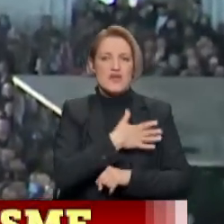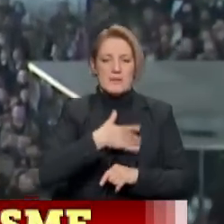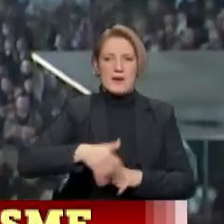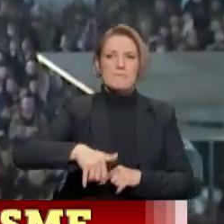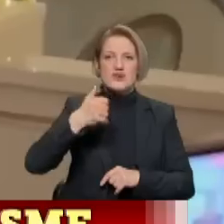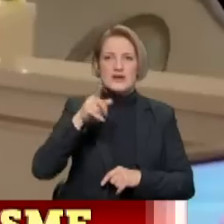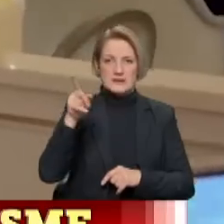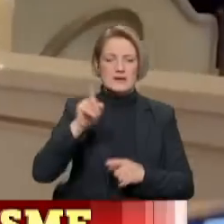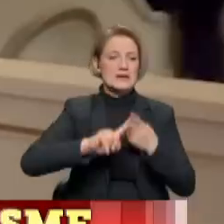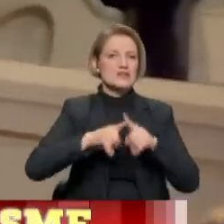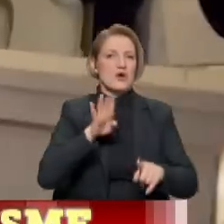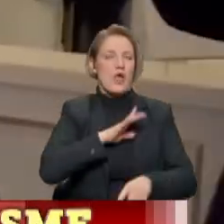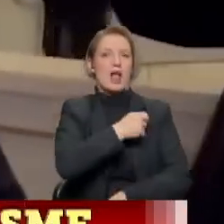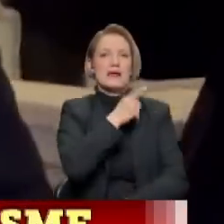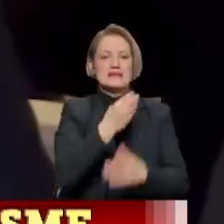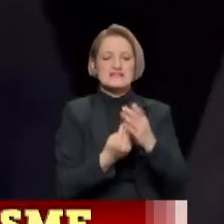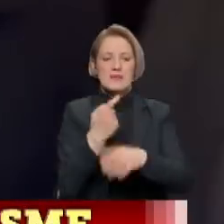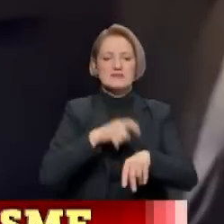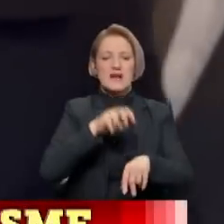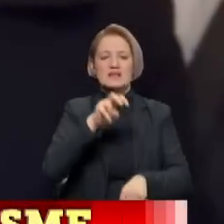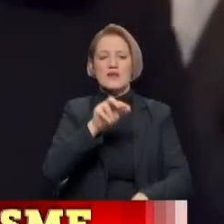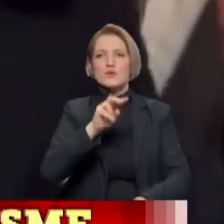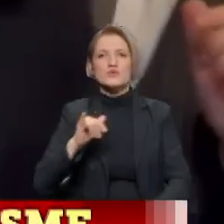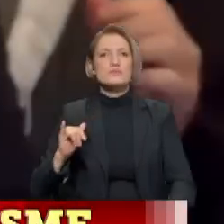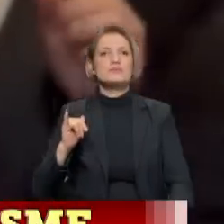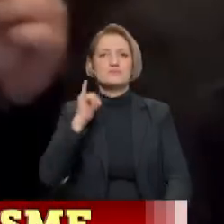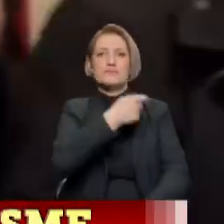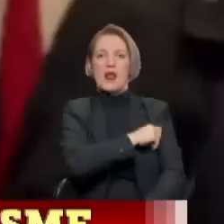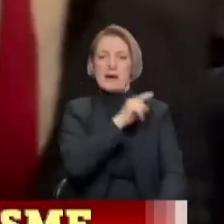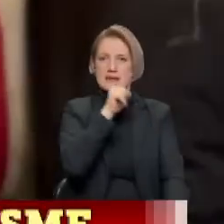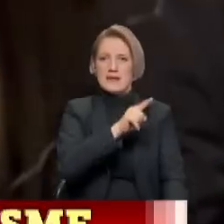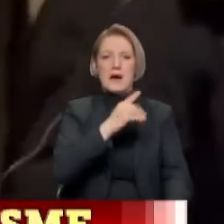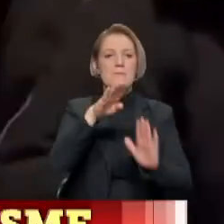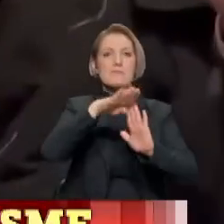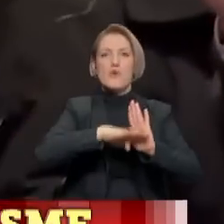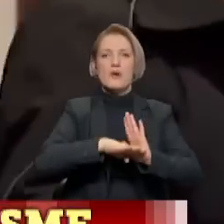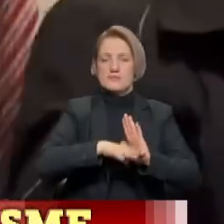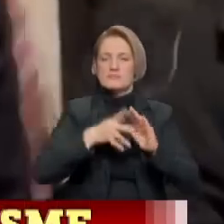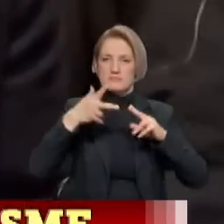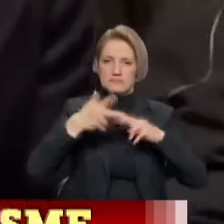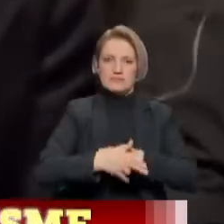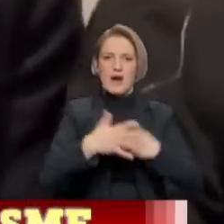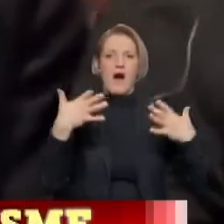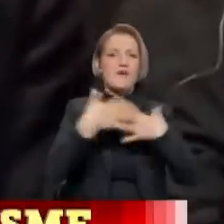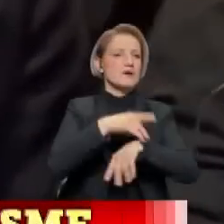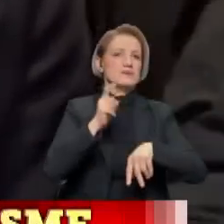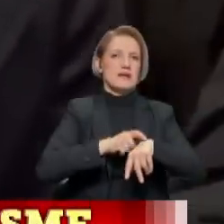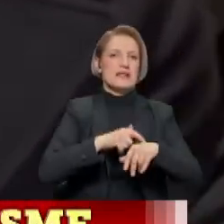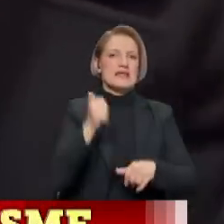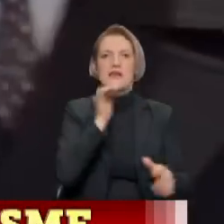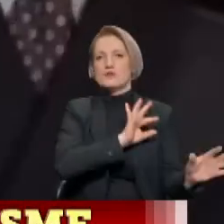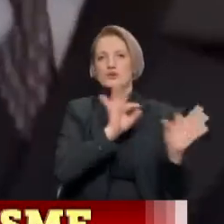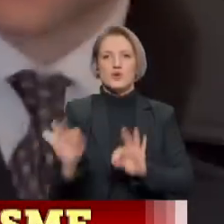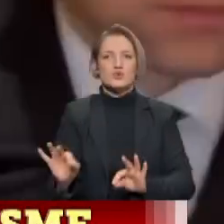lideri Almanya'daydı. Sabah saat 8.30 uçağıyla gittiği Almanya'dan programını yarıda keserek akşam saatlerinde geri